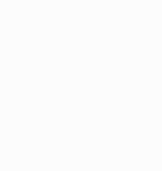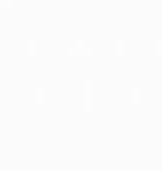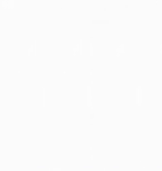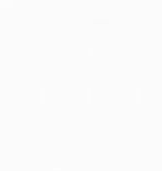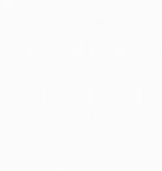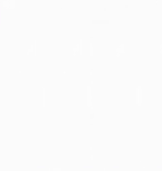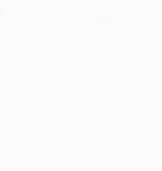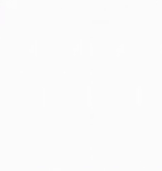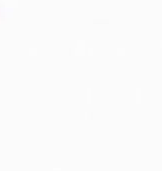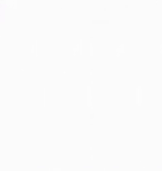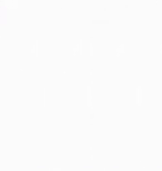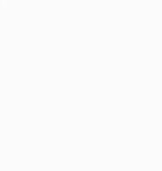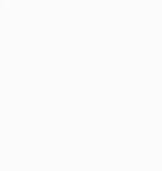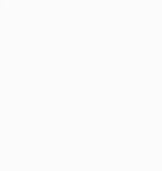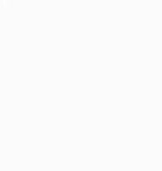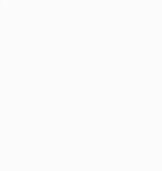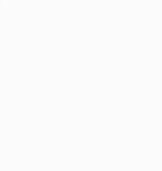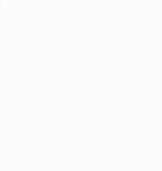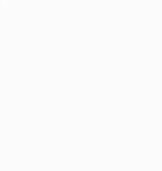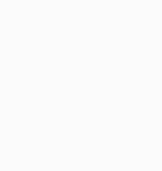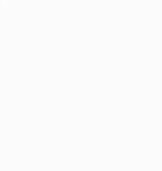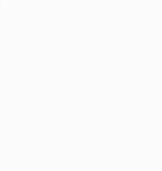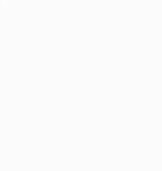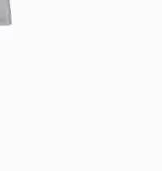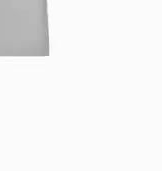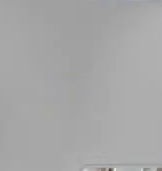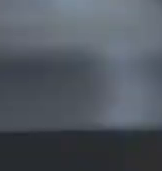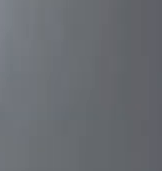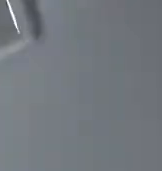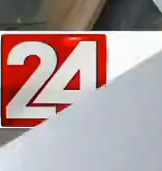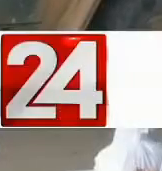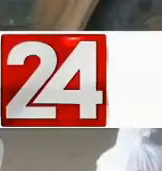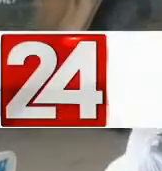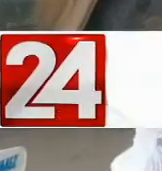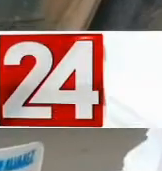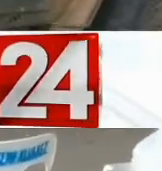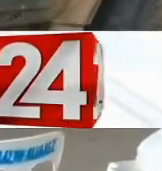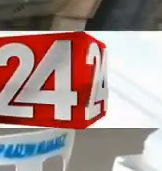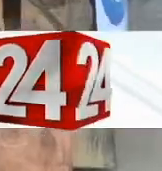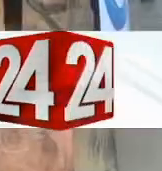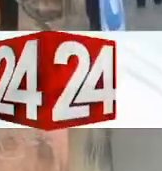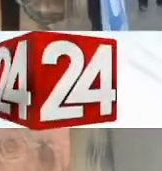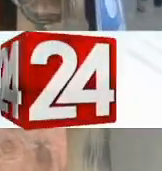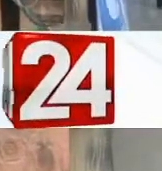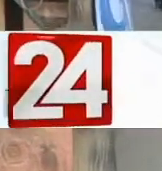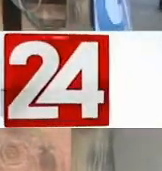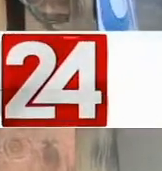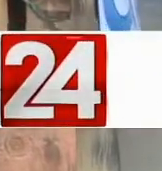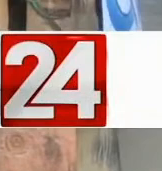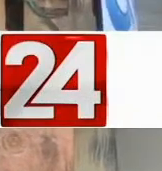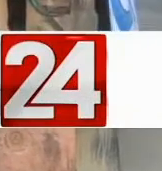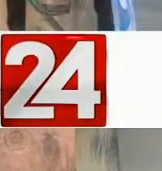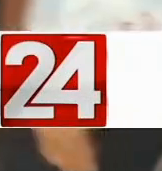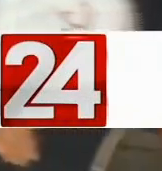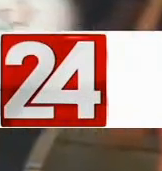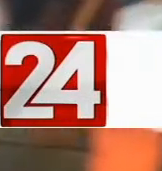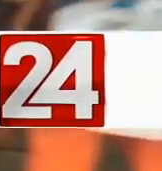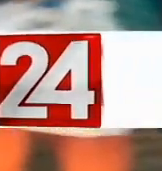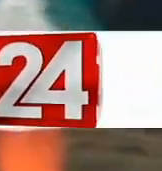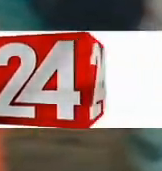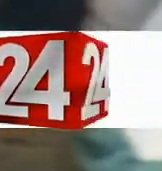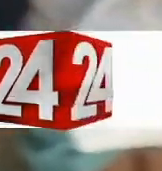Weather, serbisyong totoo ng GMA News. Salamat pang Tani at abangan! GMA Kapuso